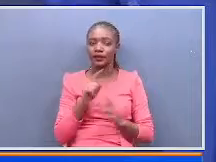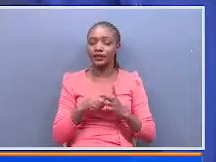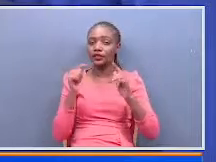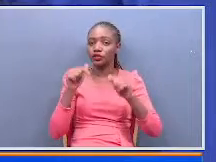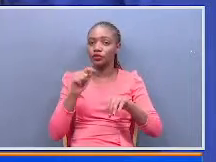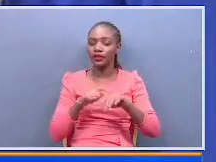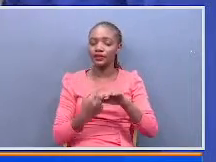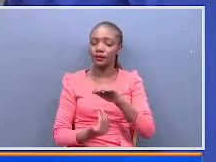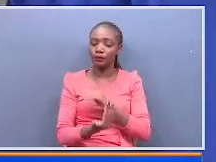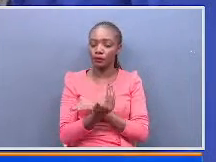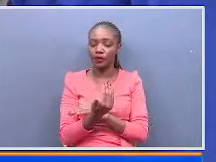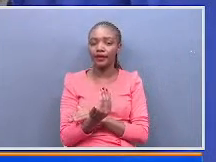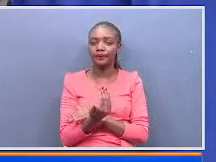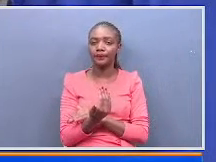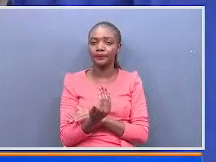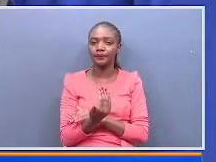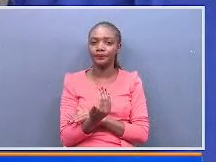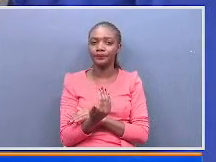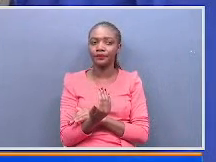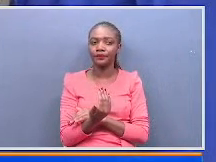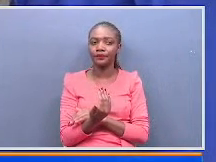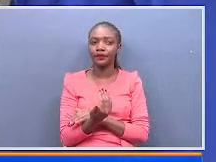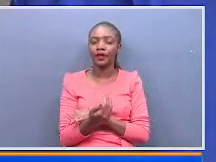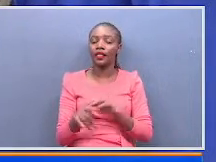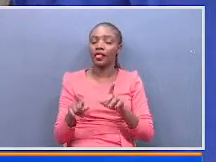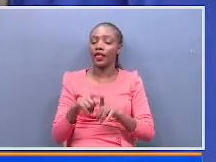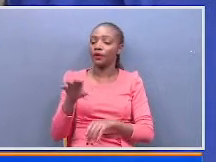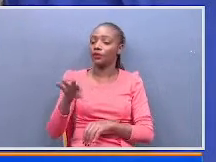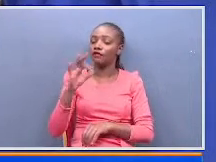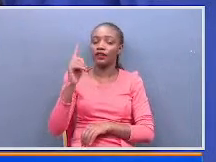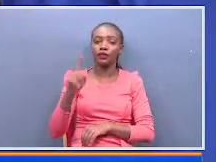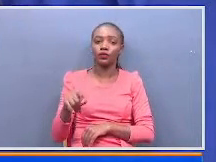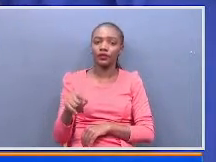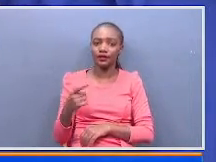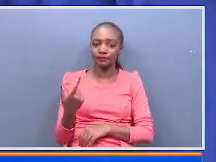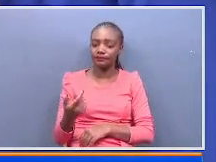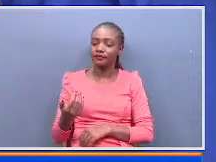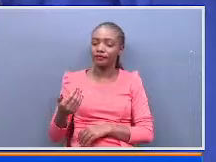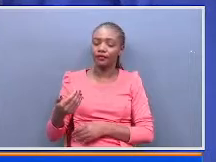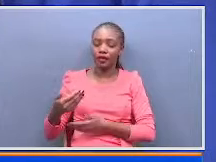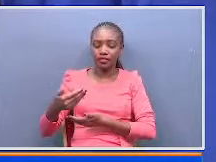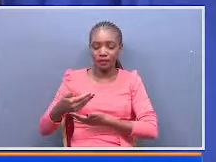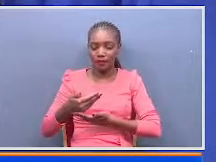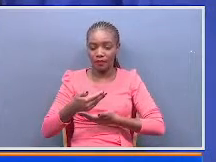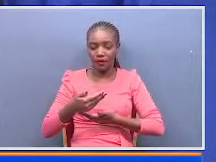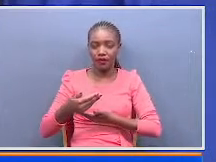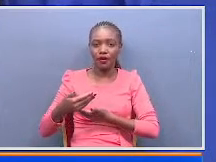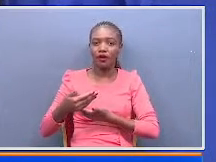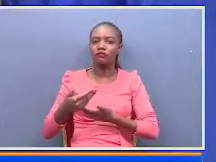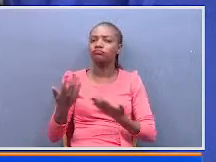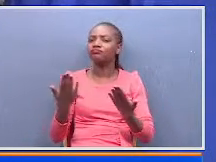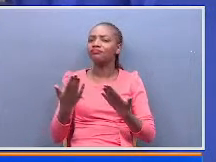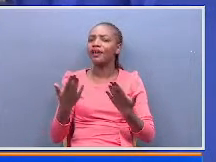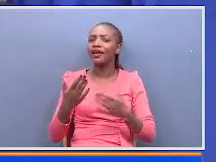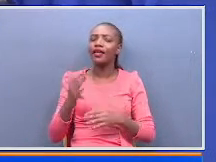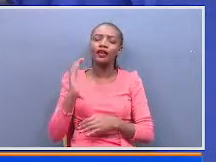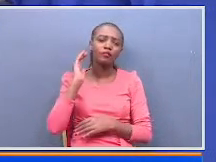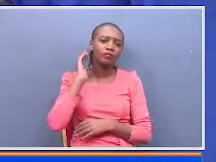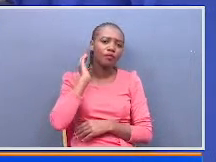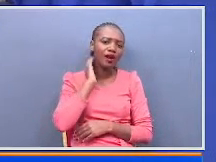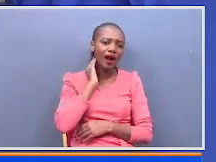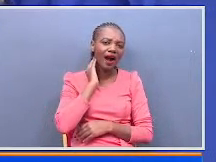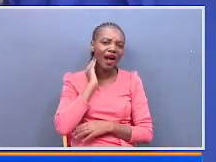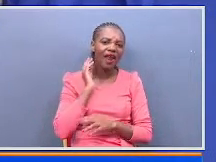asubuhi tuliamkia, na tukaweza kupata mtoto mwenye kumuiba upande wa Murang'a, mahali inaitwa